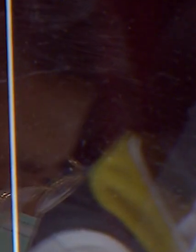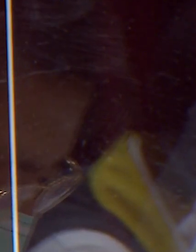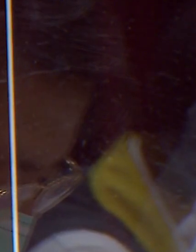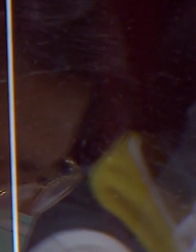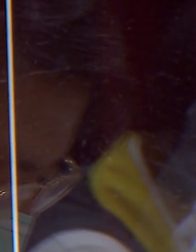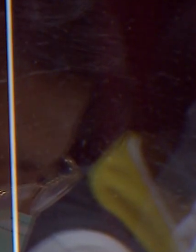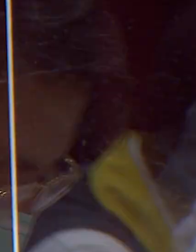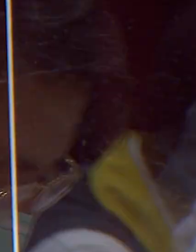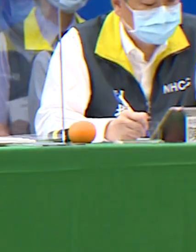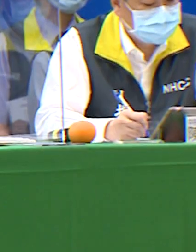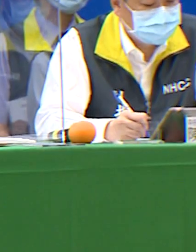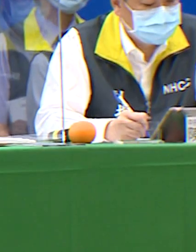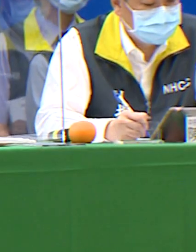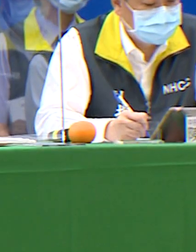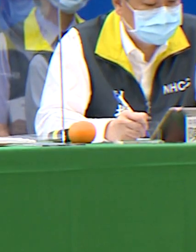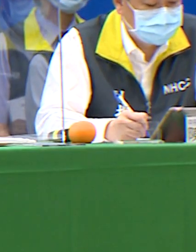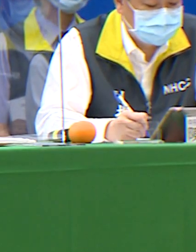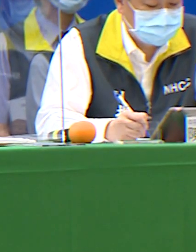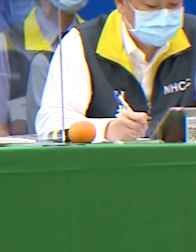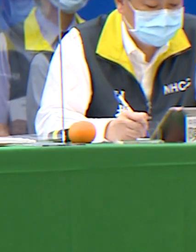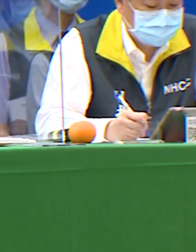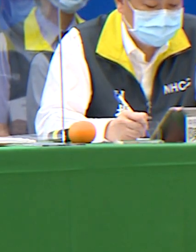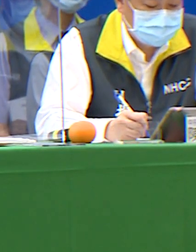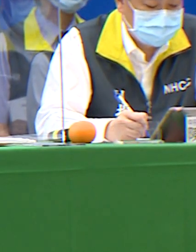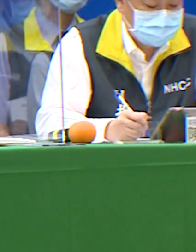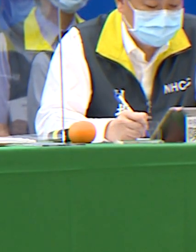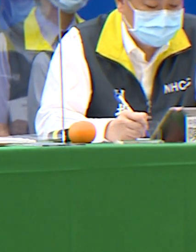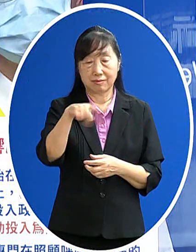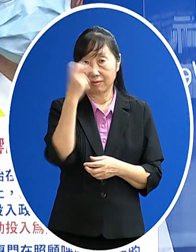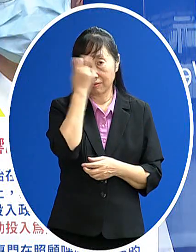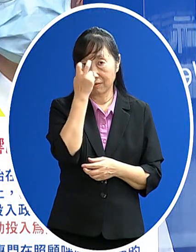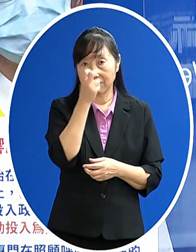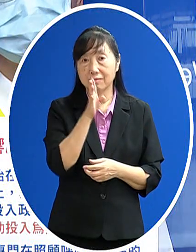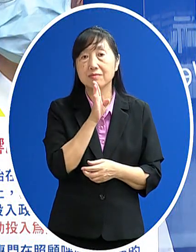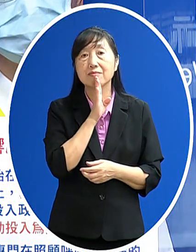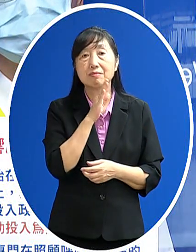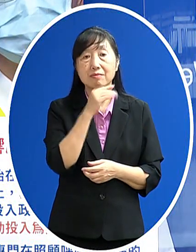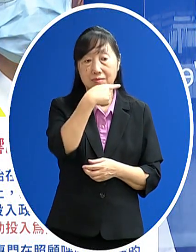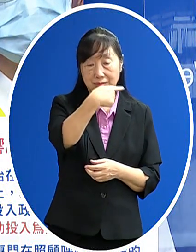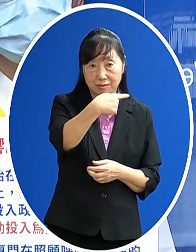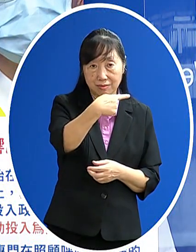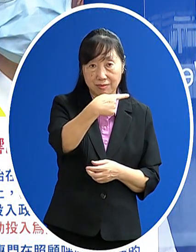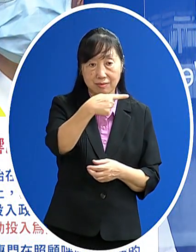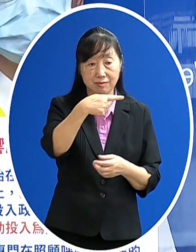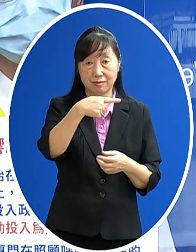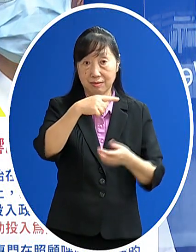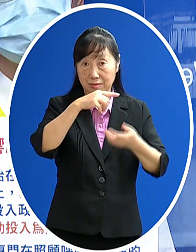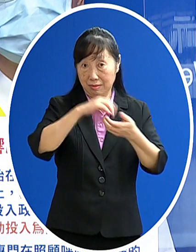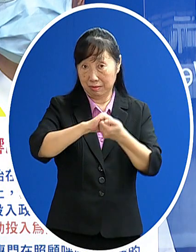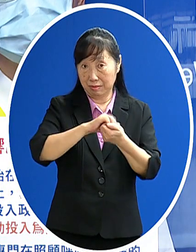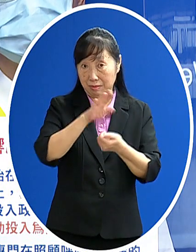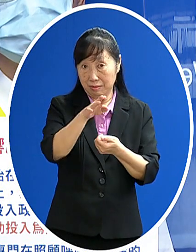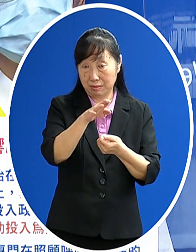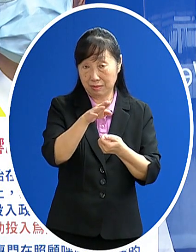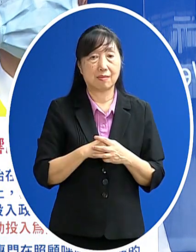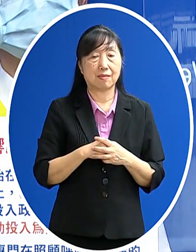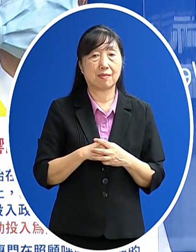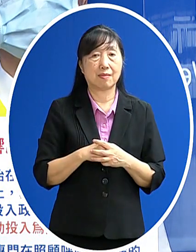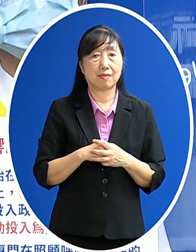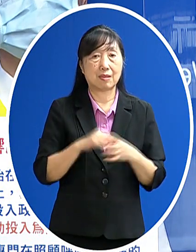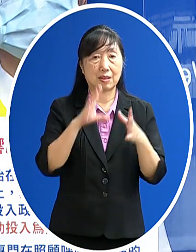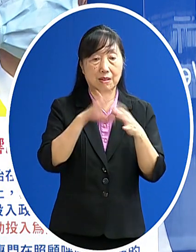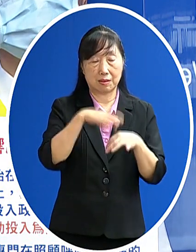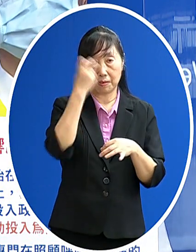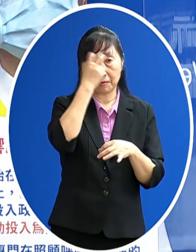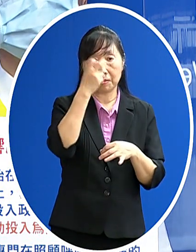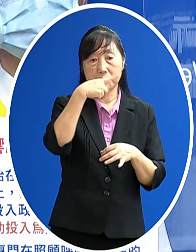确度范围广，提醒筛检阴性的人要注意。 阴性并不代表说你没有染疫，检